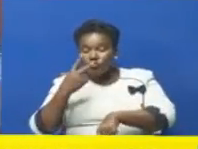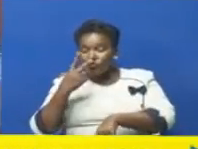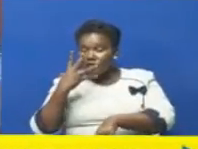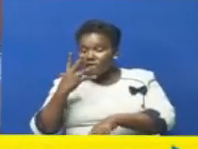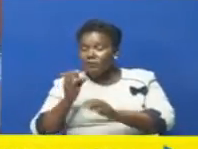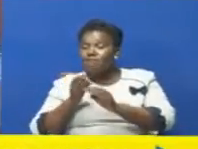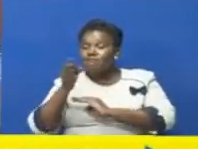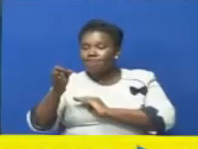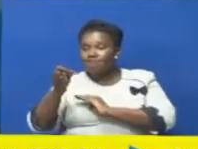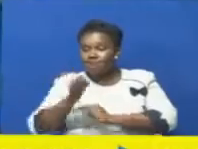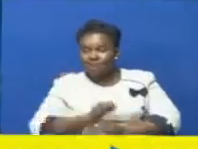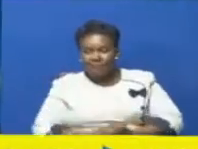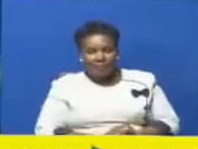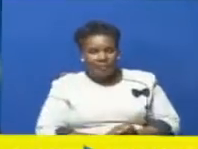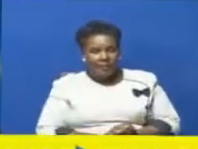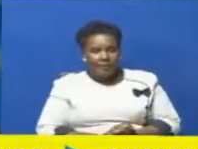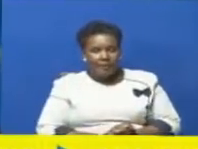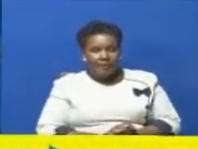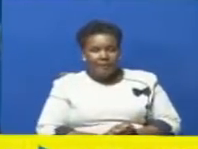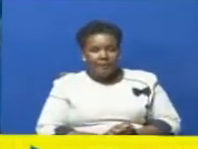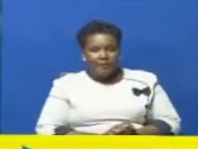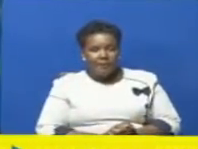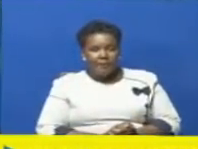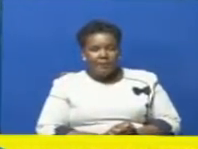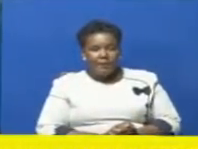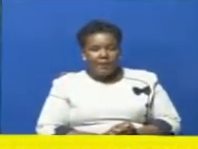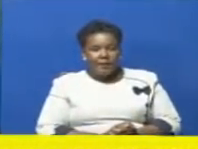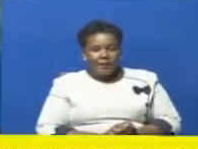TMA. Habari ya wakati huu mpenzi